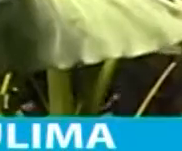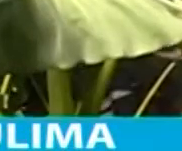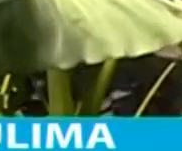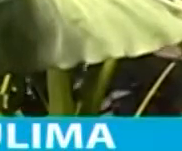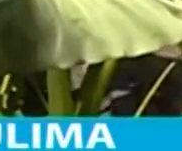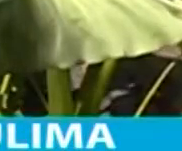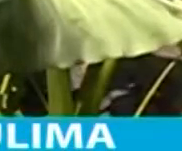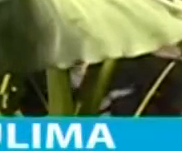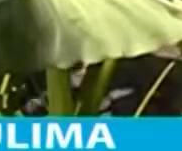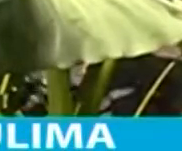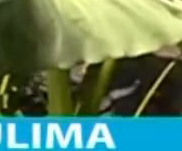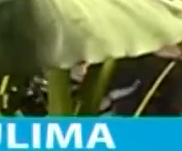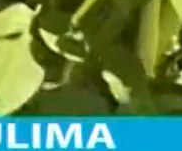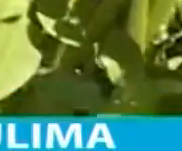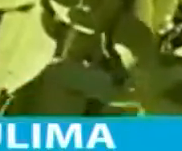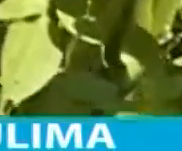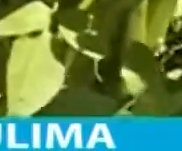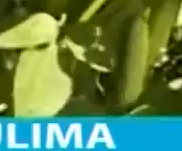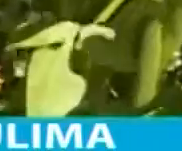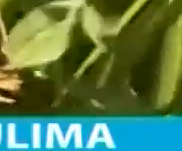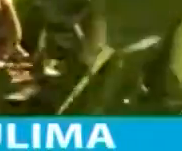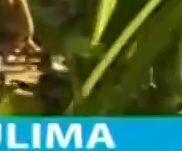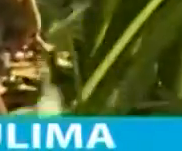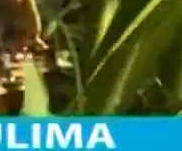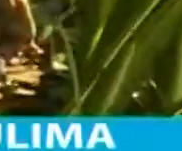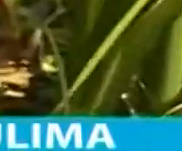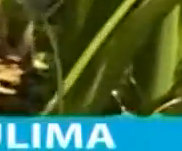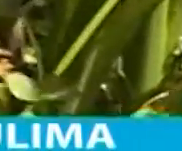mama wameamua kuungana mkono kwa familia zao.